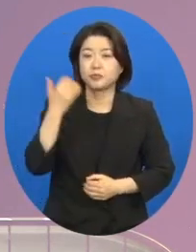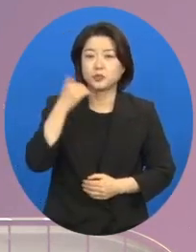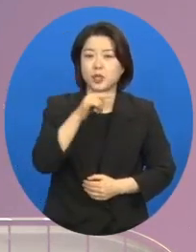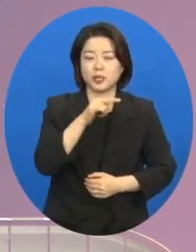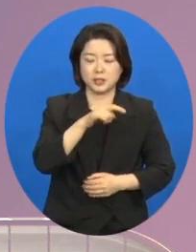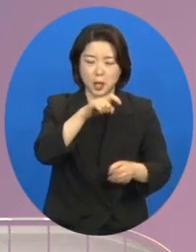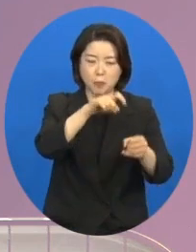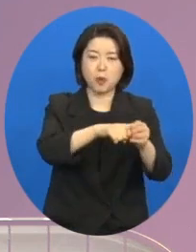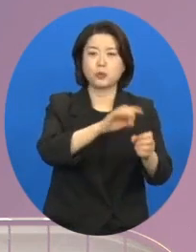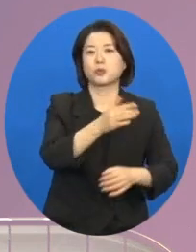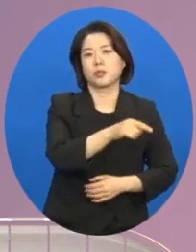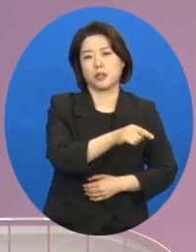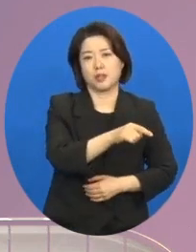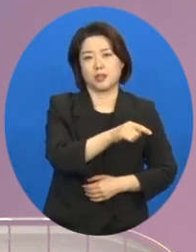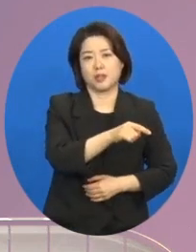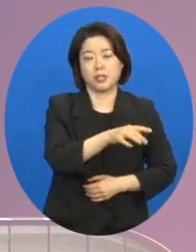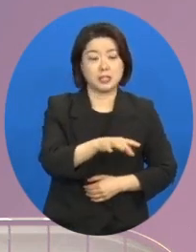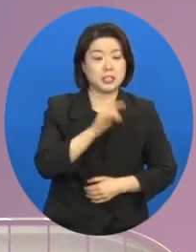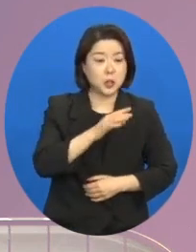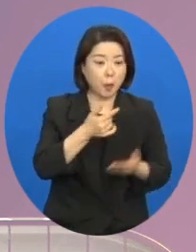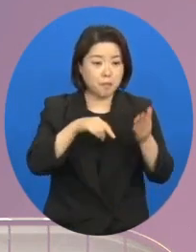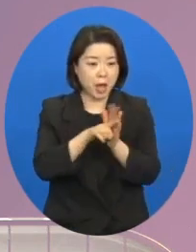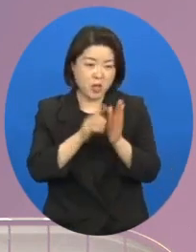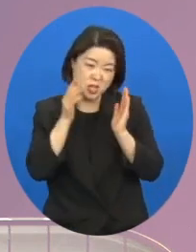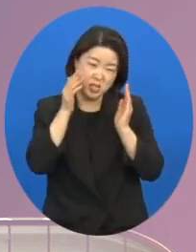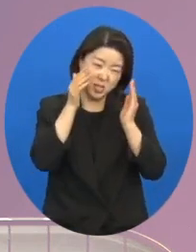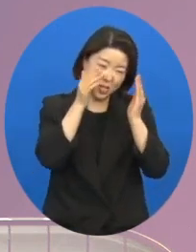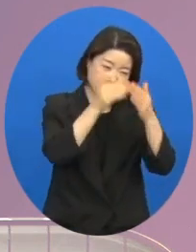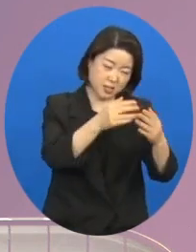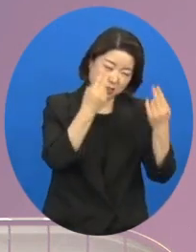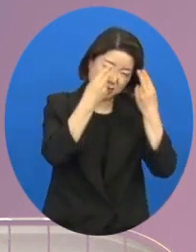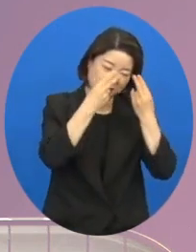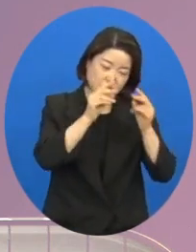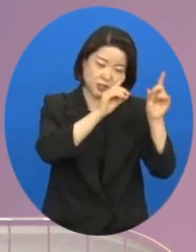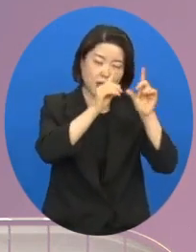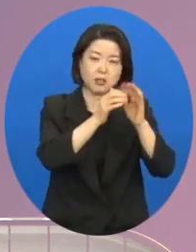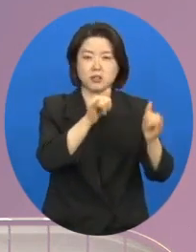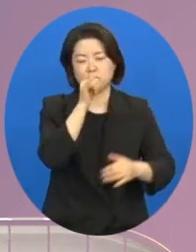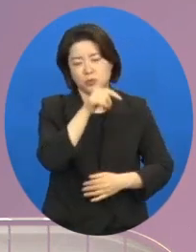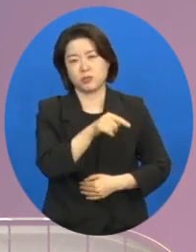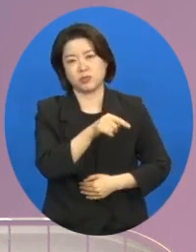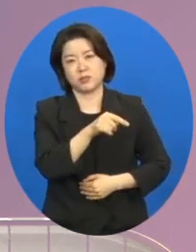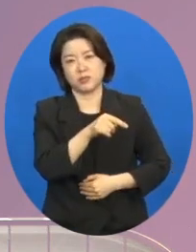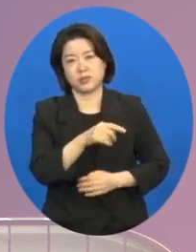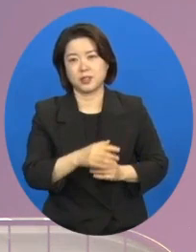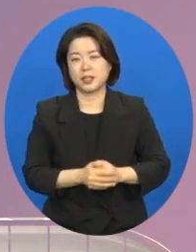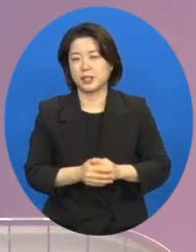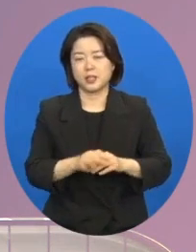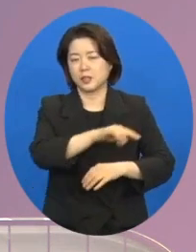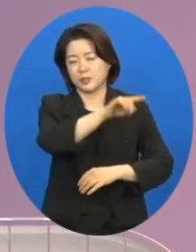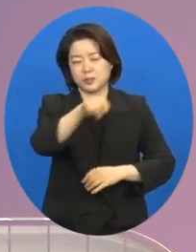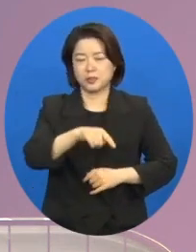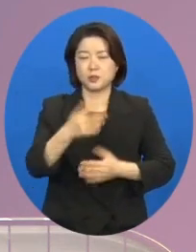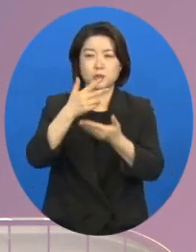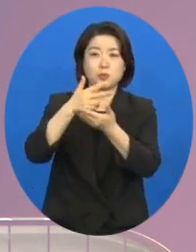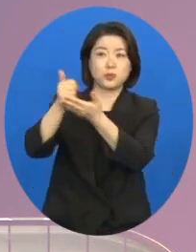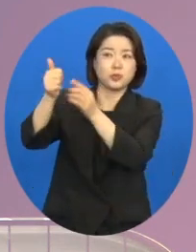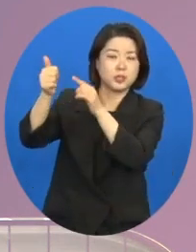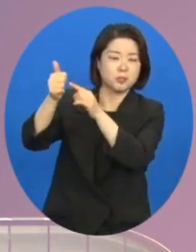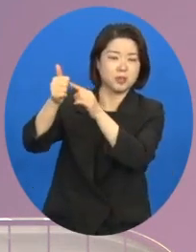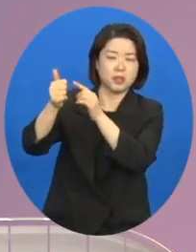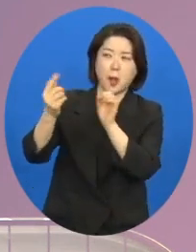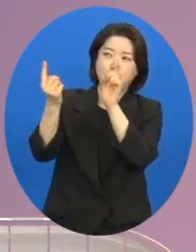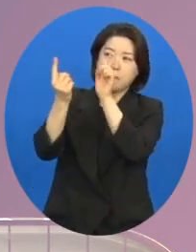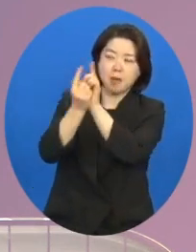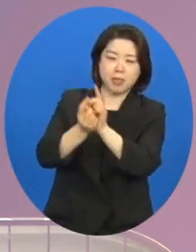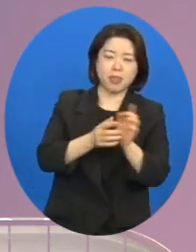그것이 목적이 되어서 그것만을 위해서 살아가는 이들이 있다는 거죠. 그들은 전혀 주님을 맞이할 준비가